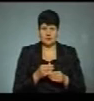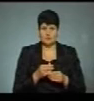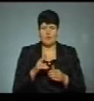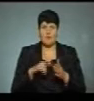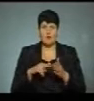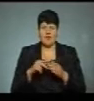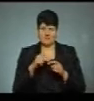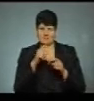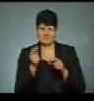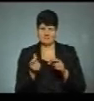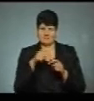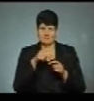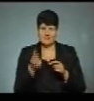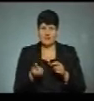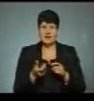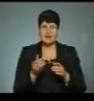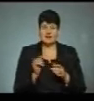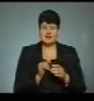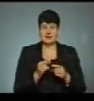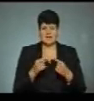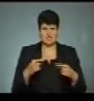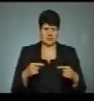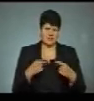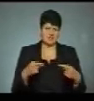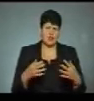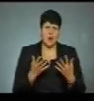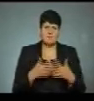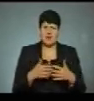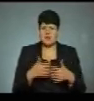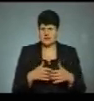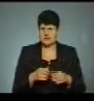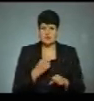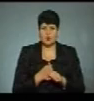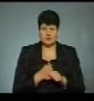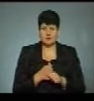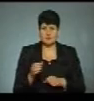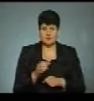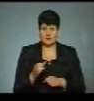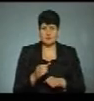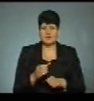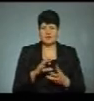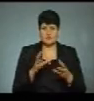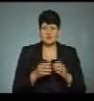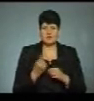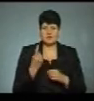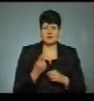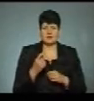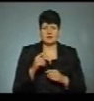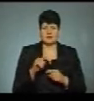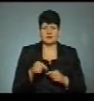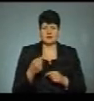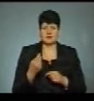податку та інше обладнання для масового виготовлення алкогольної продукції на загальну суму близько 1,1 мільйона